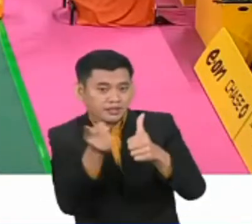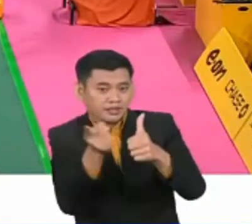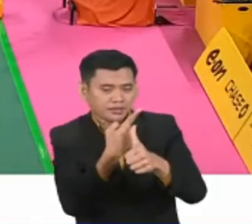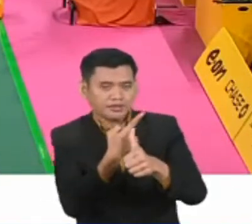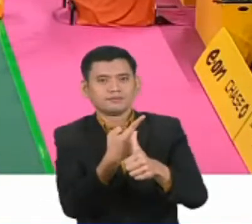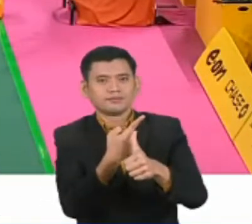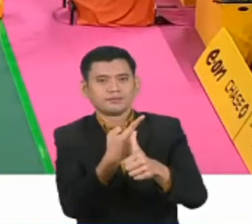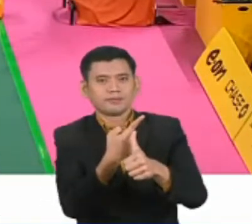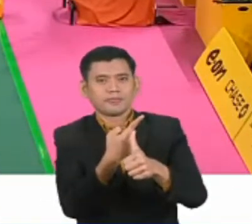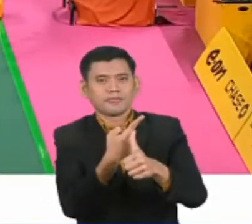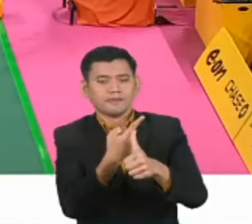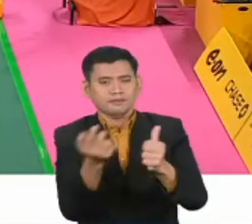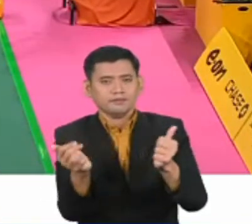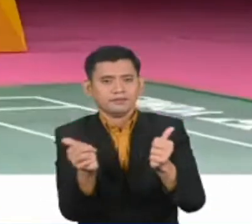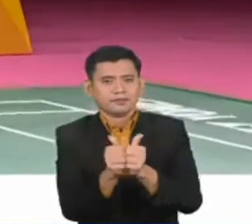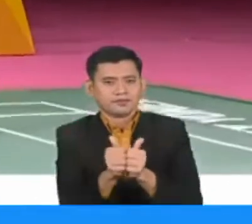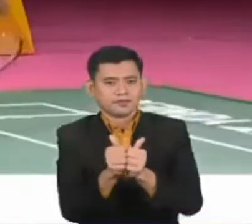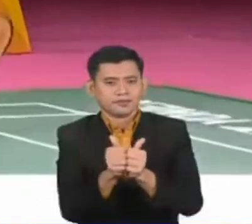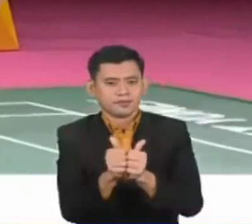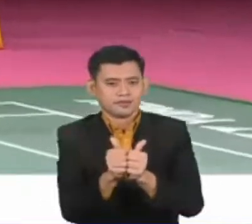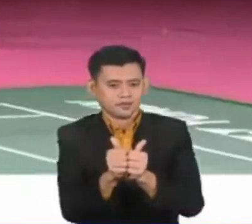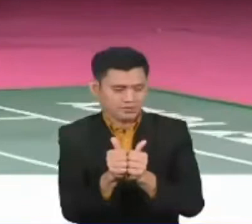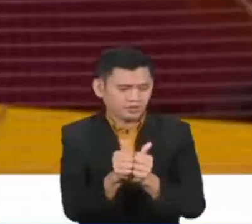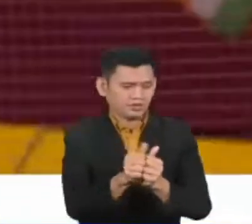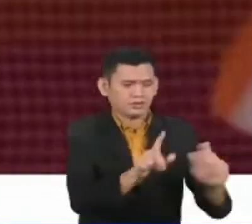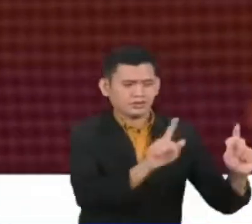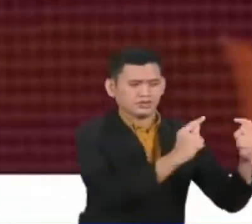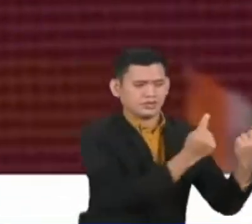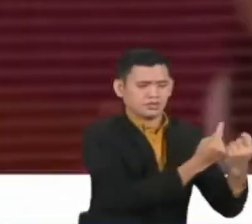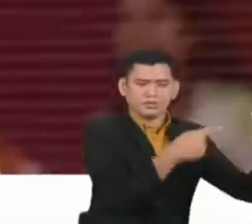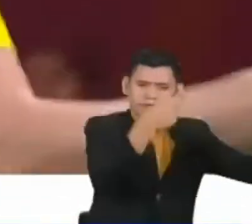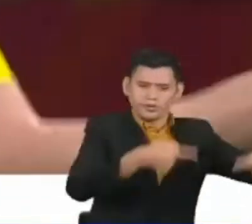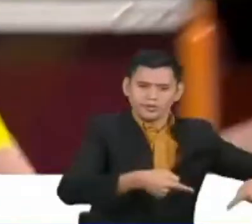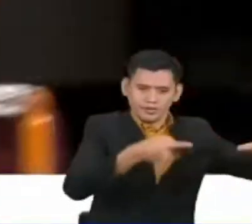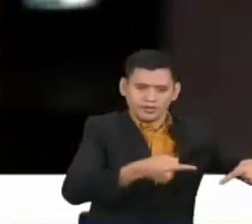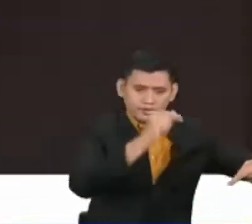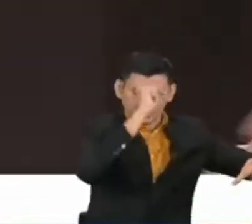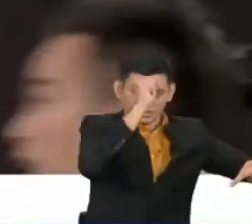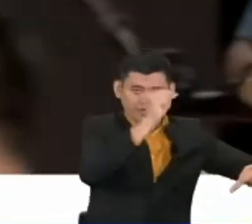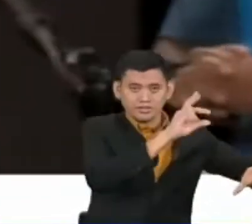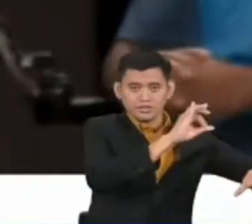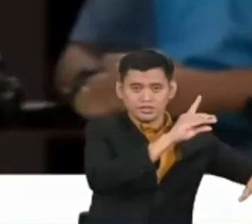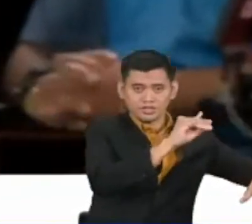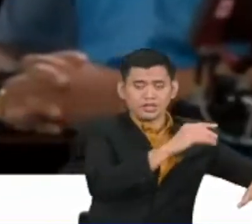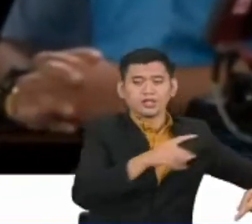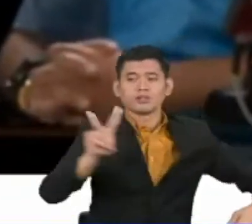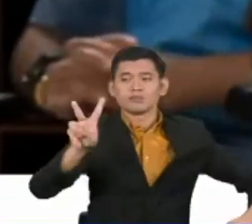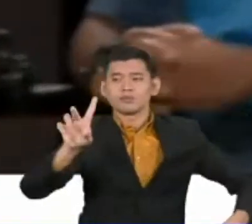Yi yang menewaskan Sairaj Ranki Reddy, Chirag Chandrasekhar Shetty